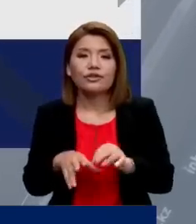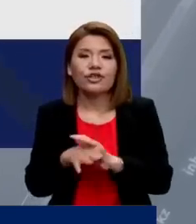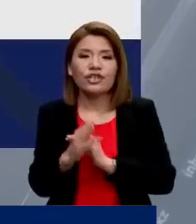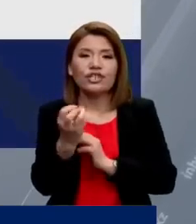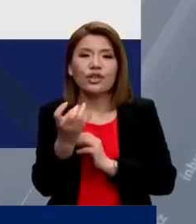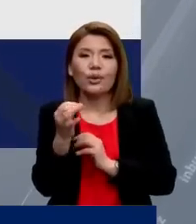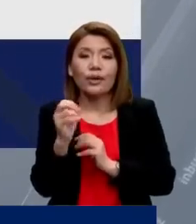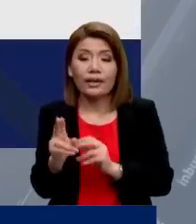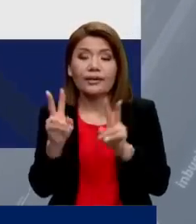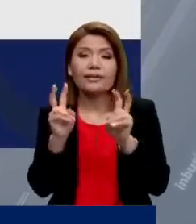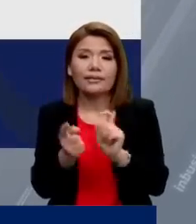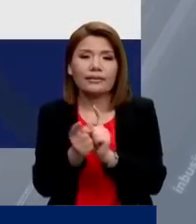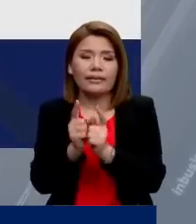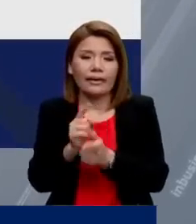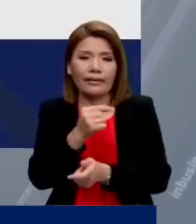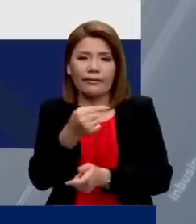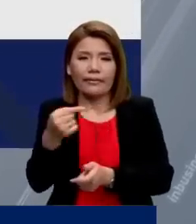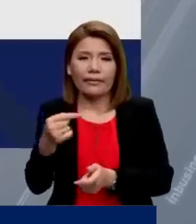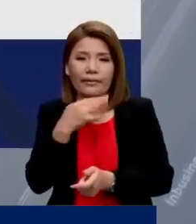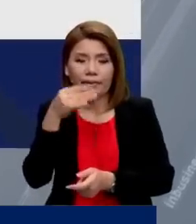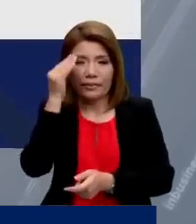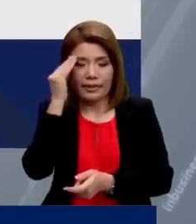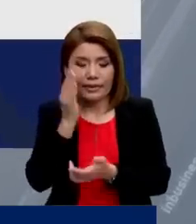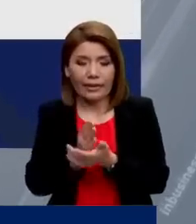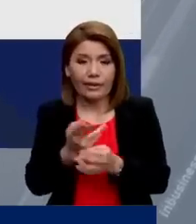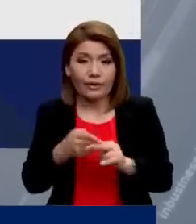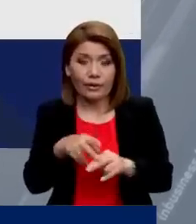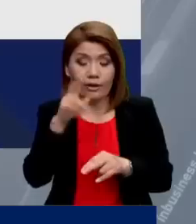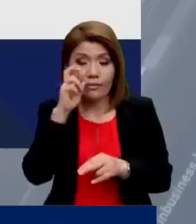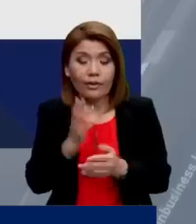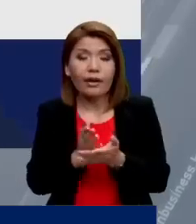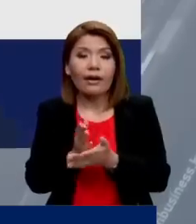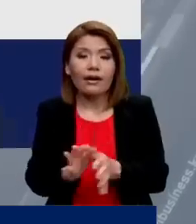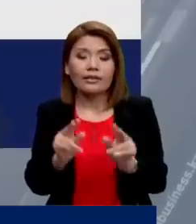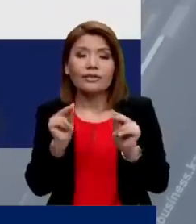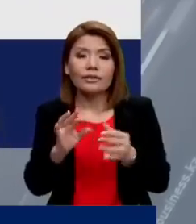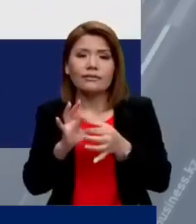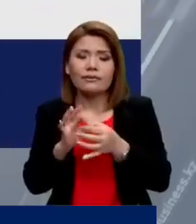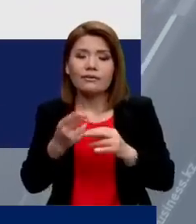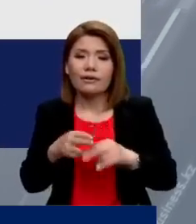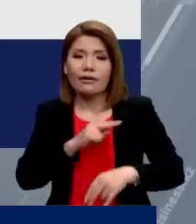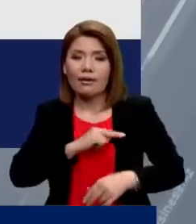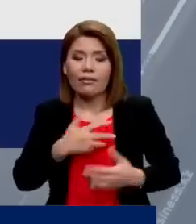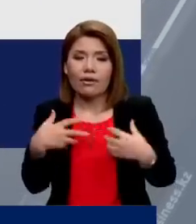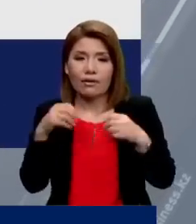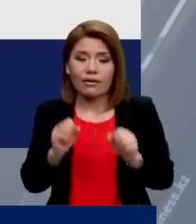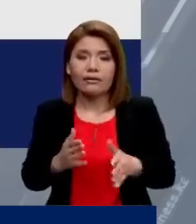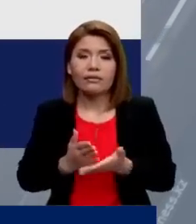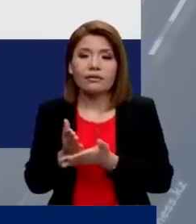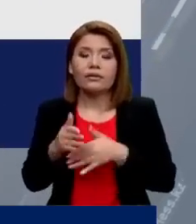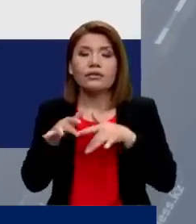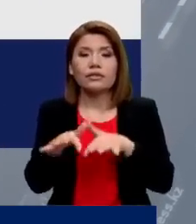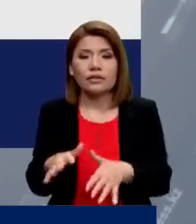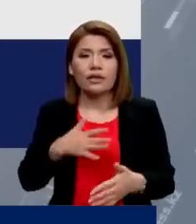сөз жағымсыз ұғымға айналып барады. Бұл дұрыс емес. Мемлекет қызметте адал әрі білікті кадрлар өте көп. Олар отанымыздың игілігі жолында